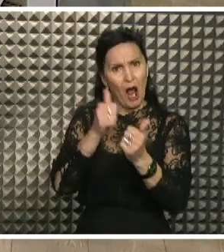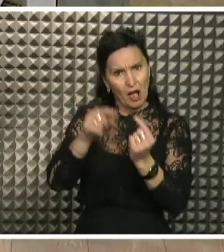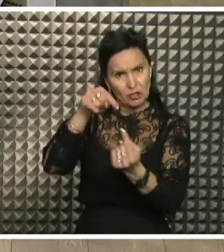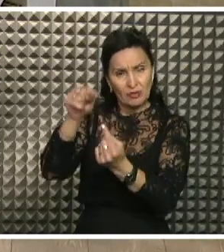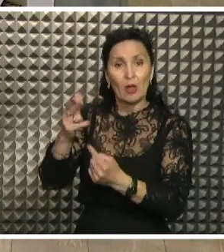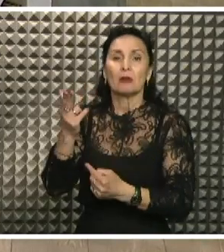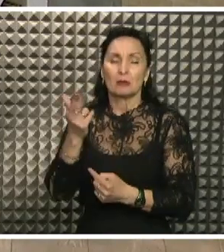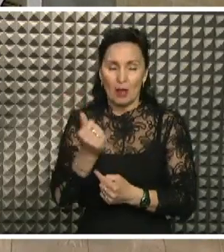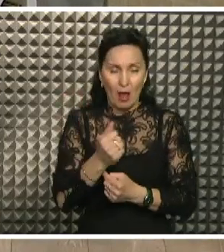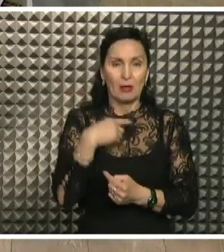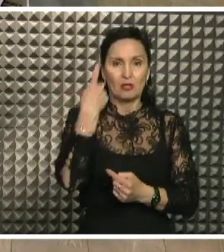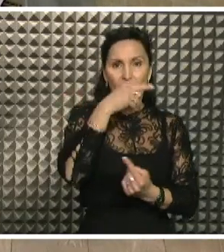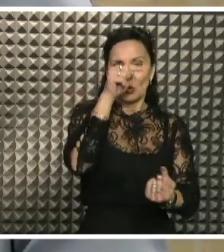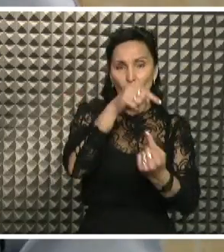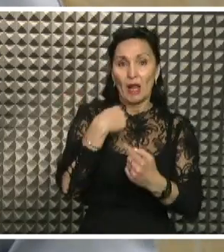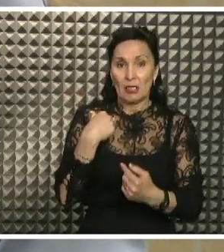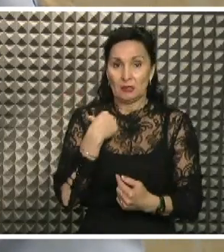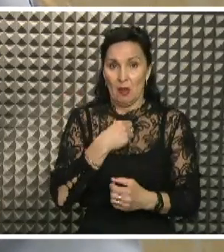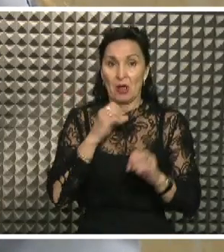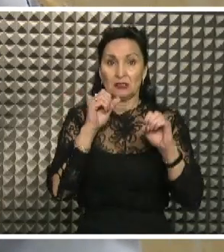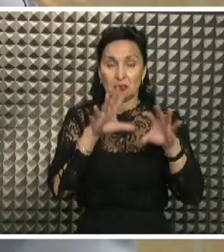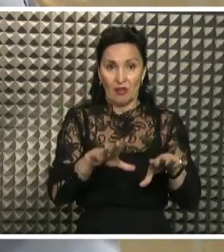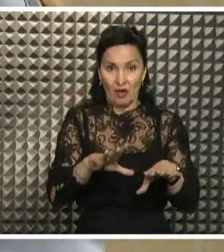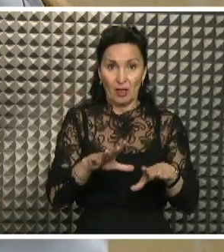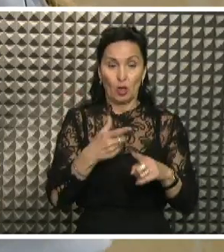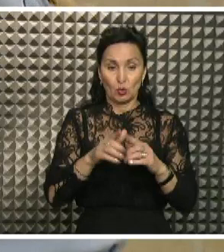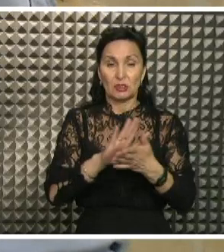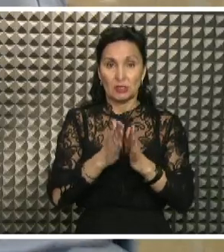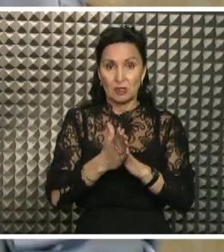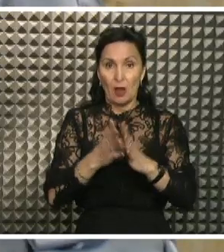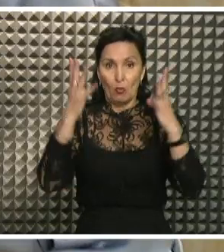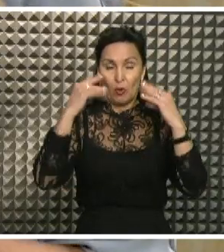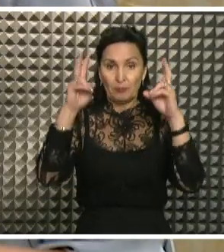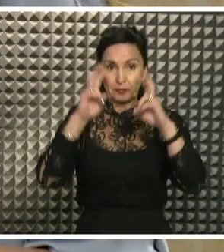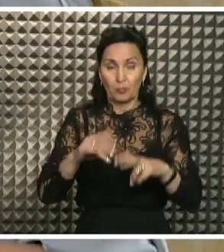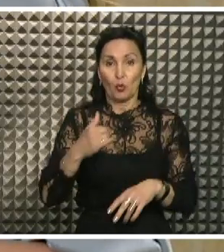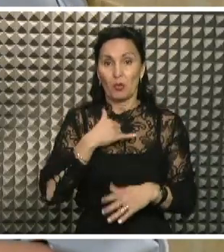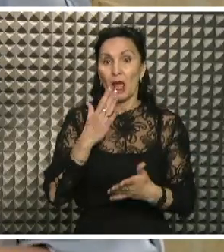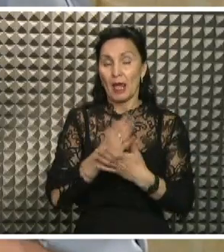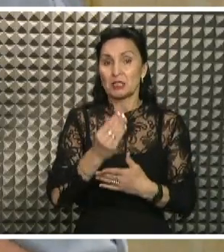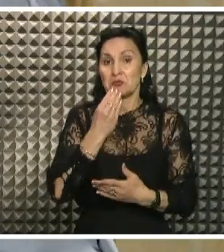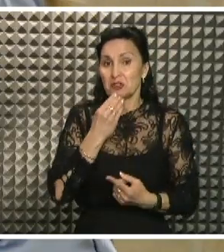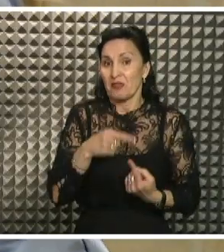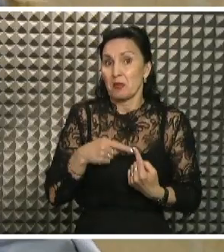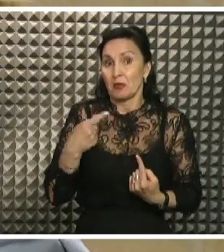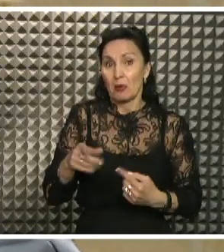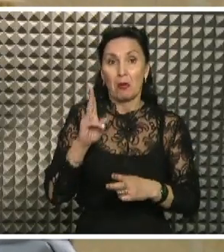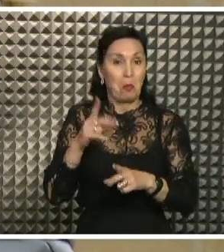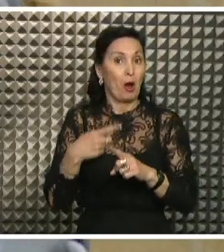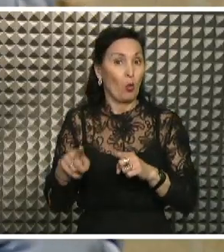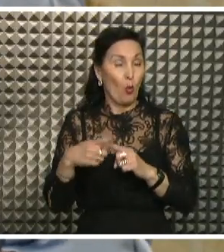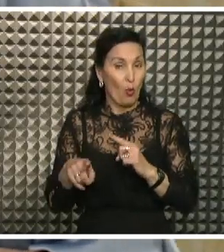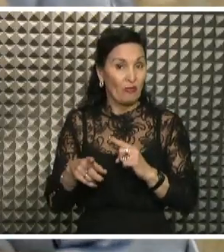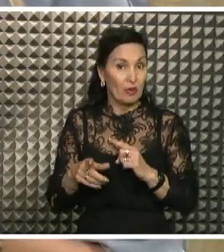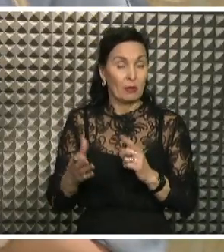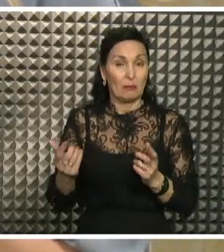продуктов? Да, совершенно индивидуально. Я сама сдавала систему ImmunoHealth, и, например, у меня есть пищевая непереносимость к моркови.